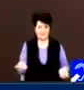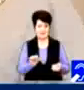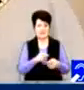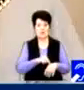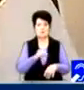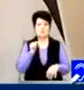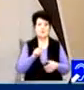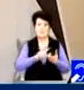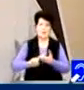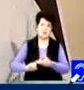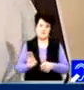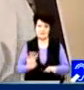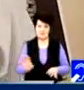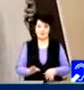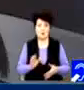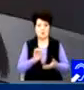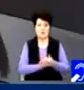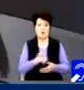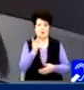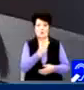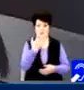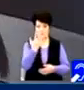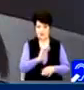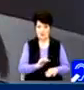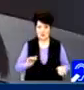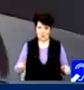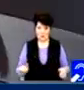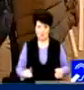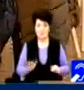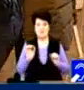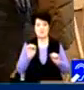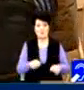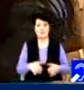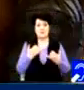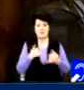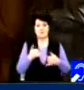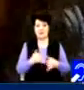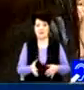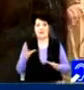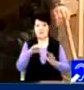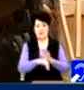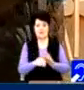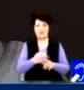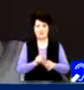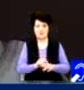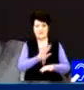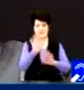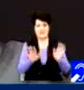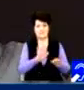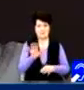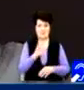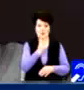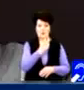molipsește puteți face cunoștință cu cei 25 copii soare și îi puteți admira în cadrul acestei expoziții până pe